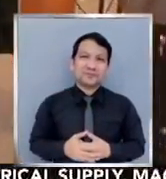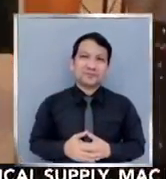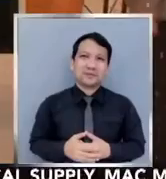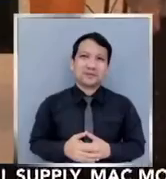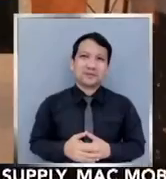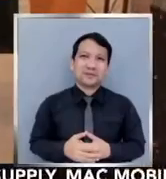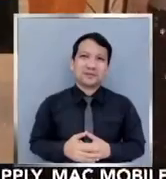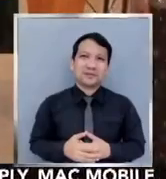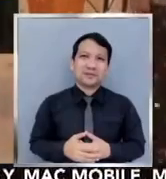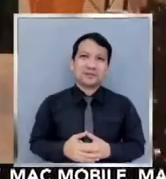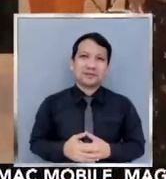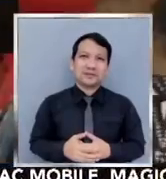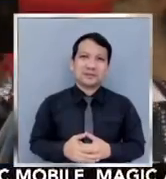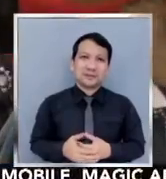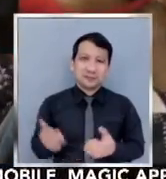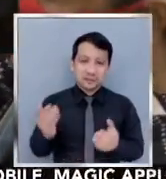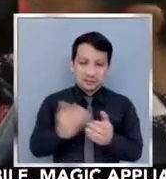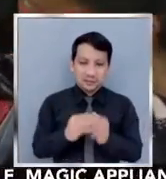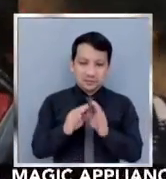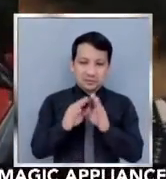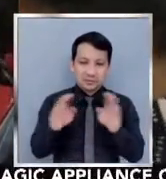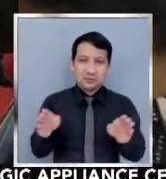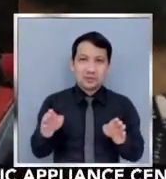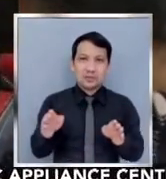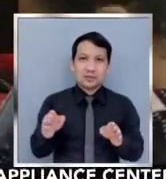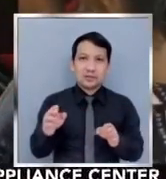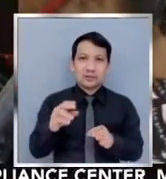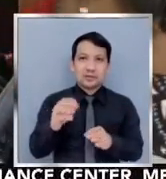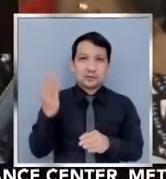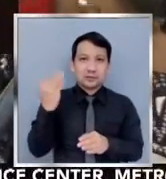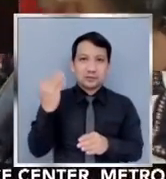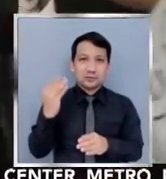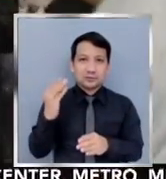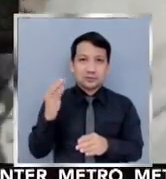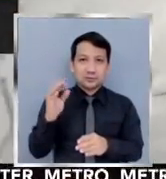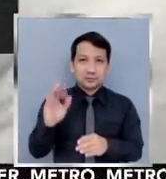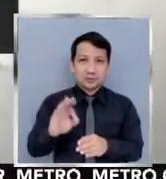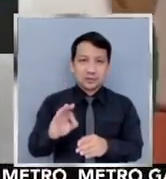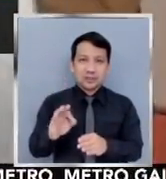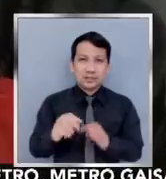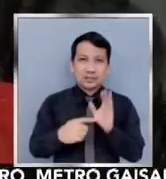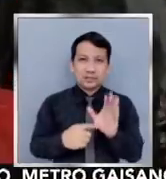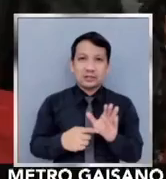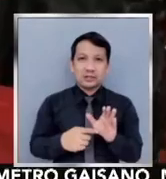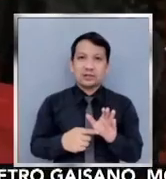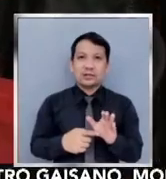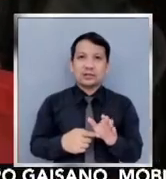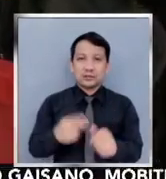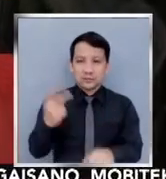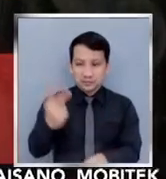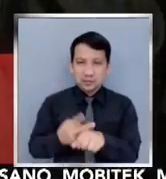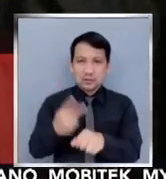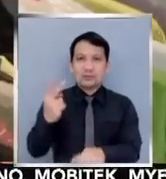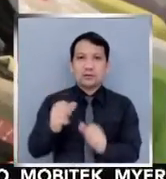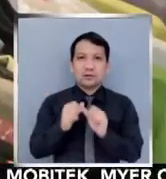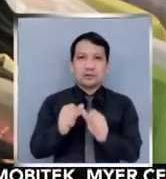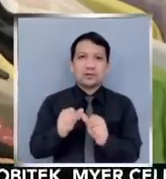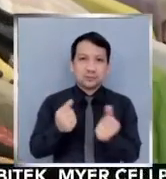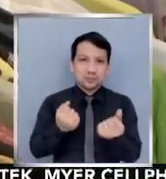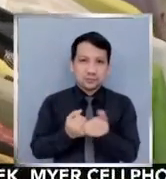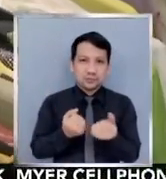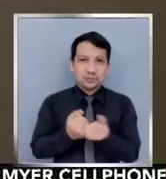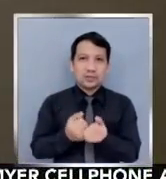Sa muling pagbubukas ng Noel Bazaar nitong Biyernes sa World Trade Center, todo pa rin ang support na ipinakita ng ating